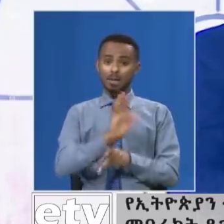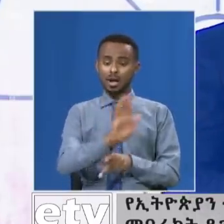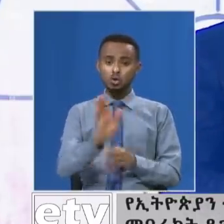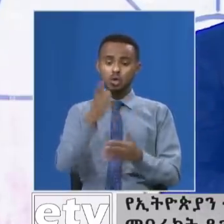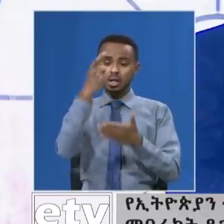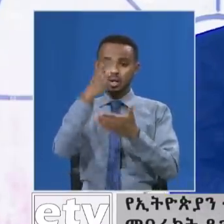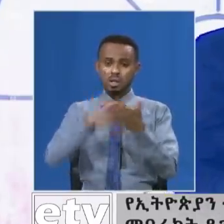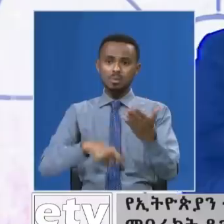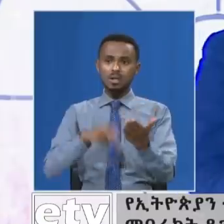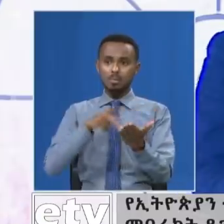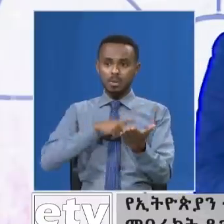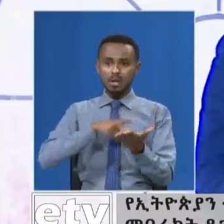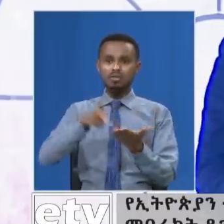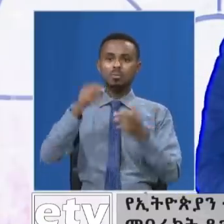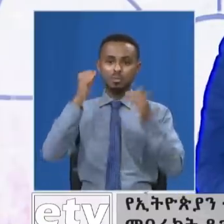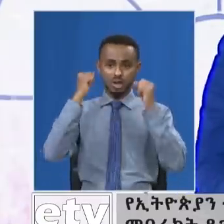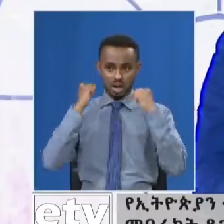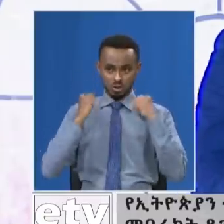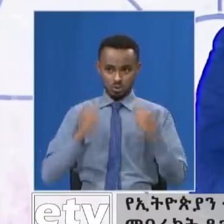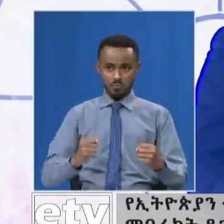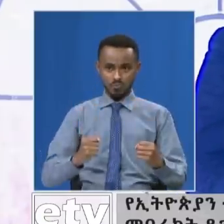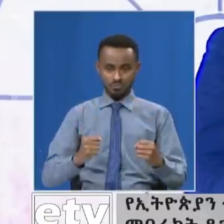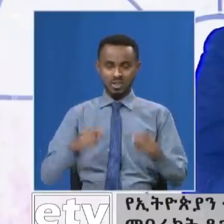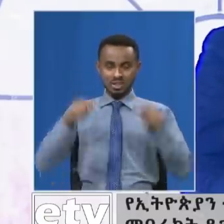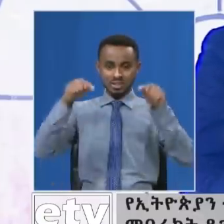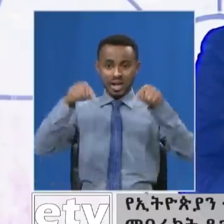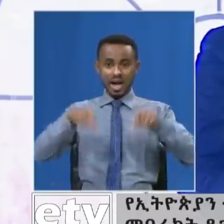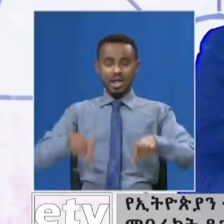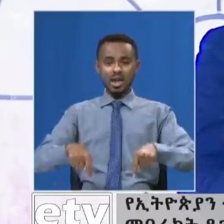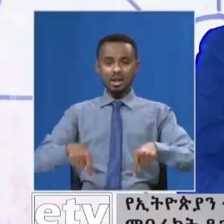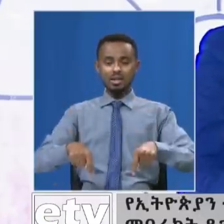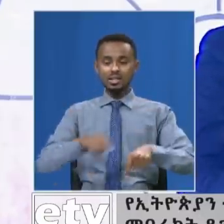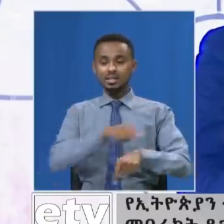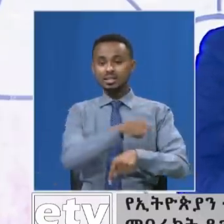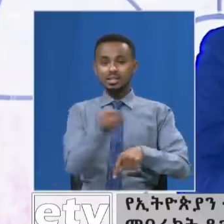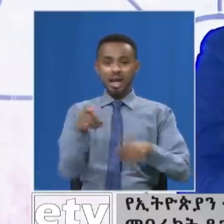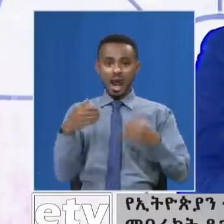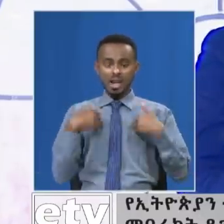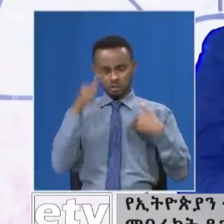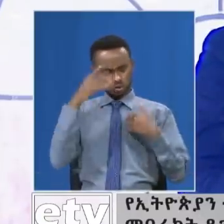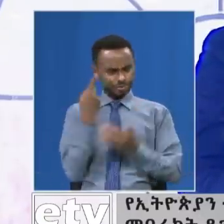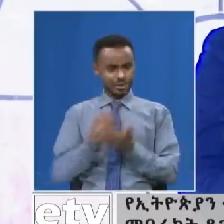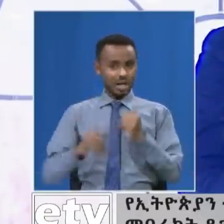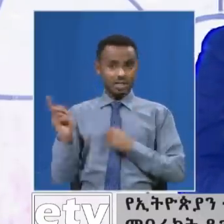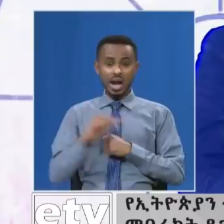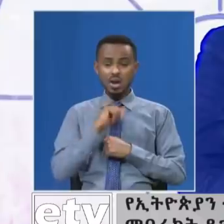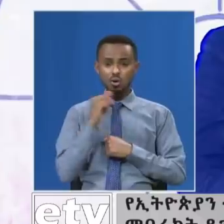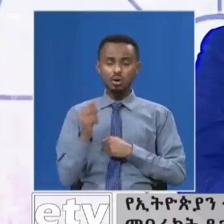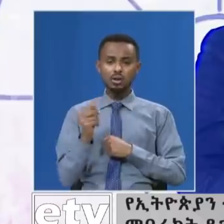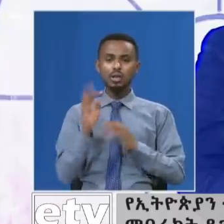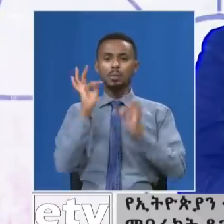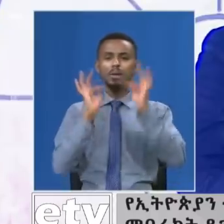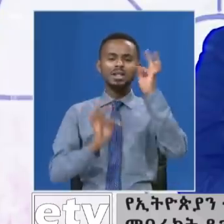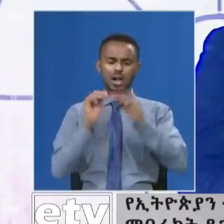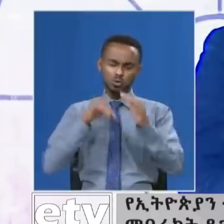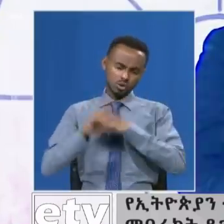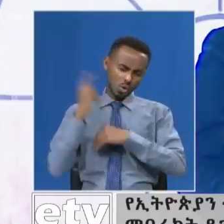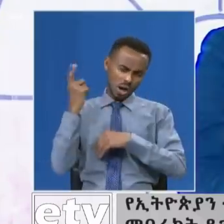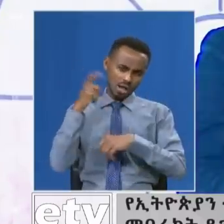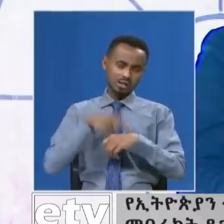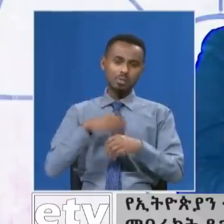የሚተበቀባችሁን ግብር መክፈል መቻላችሁ ዛሬ እዚህ ያለን ሰዎች ብቻ ሳንሆን በታሪክ ውስጥ